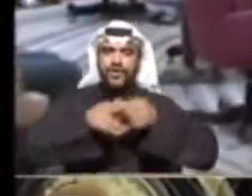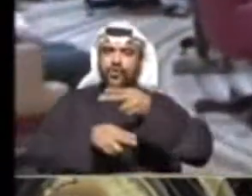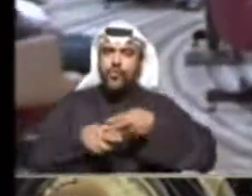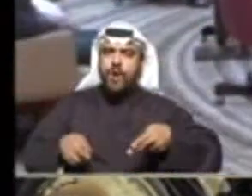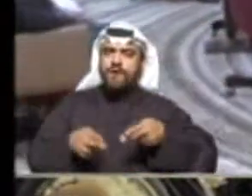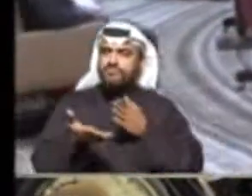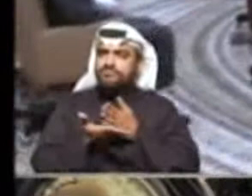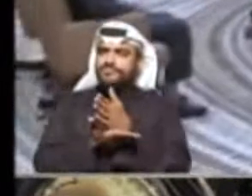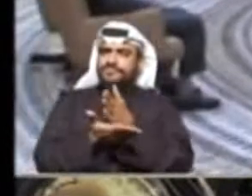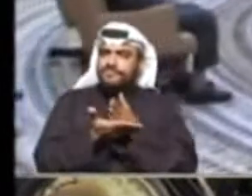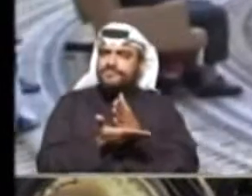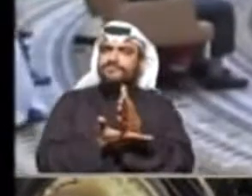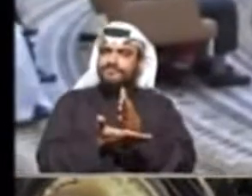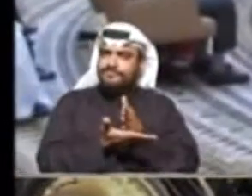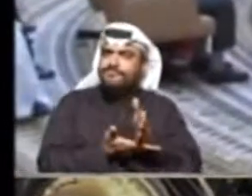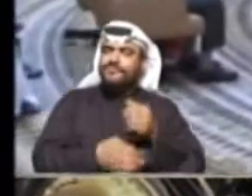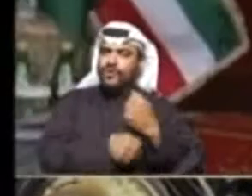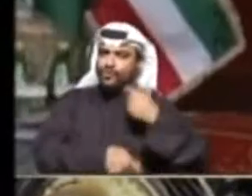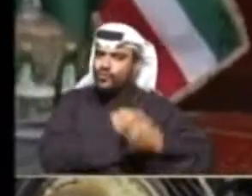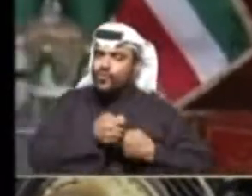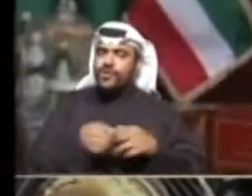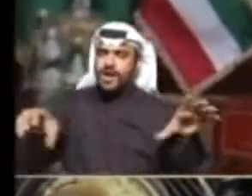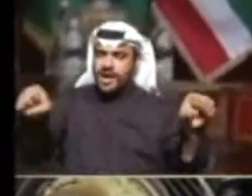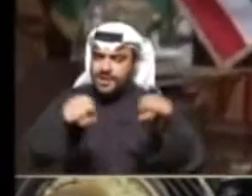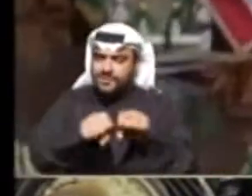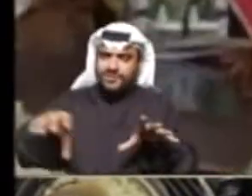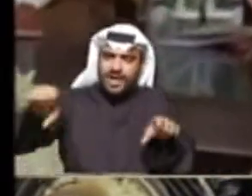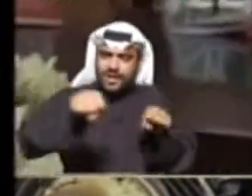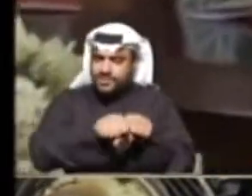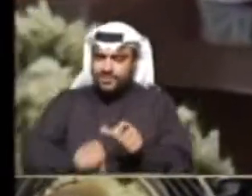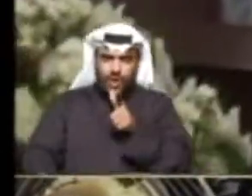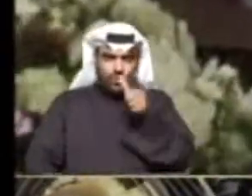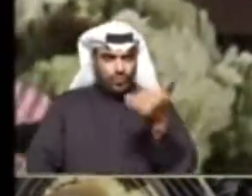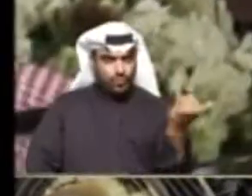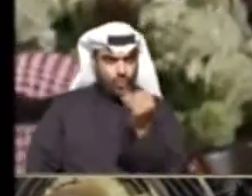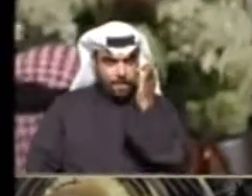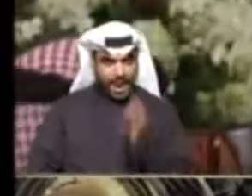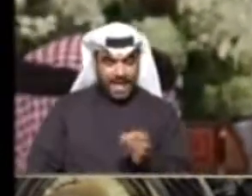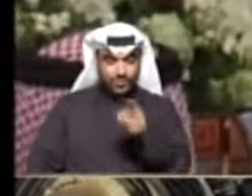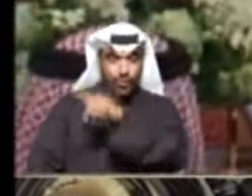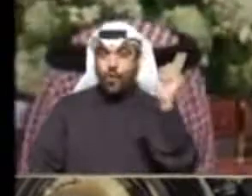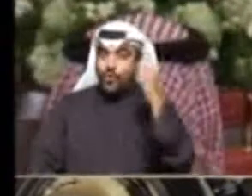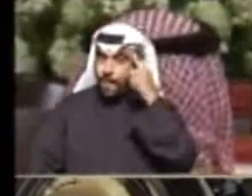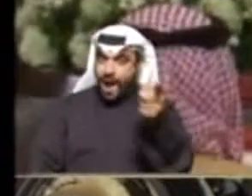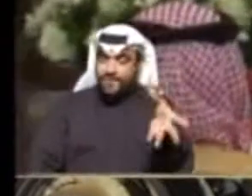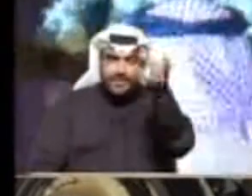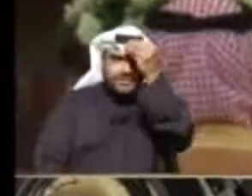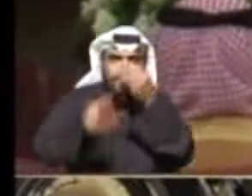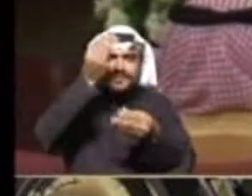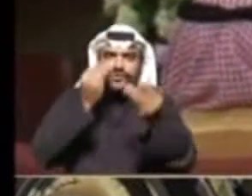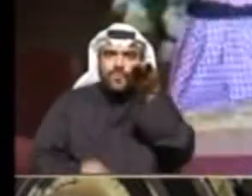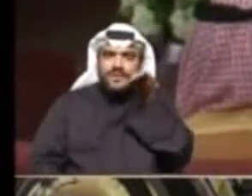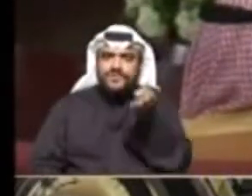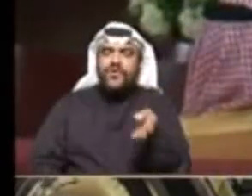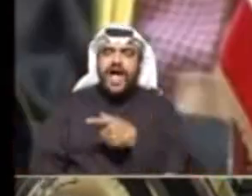المنظومة. ويشدد سموه رعاه الله في أكثر من محفل على أن تجربة المجلس رائدة ومحط